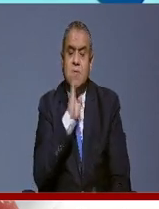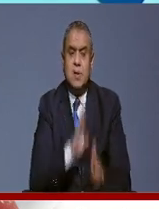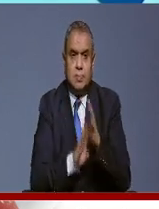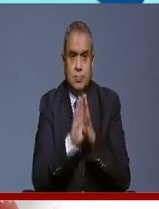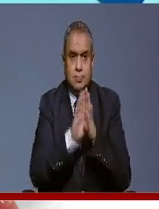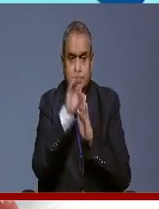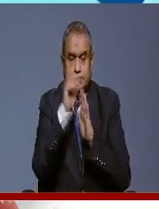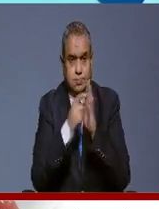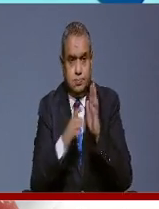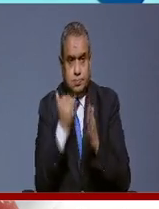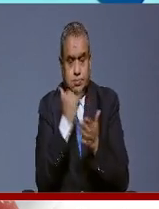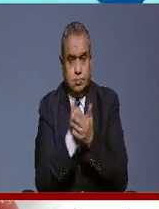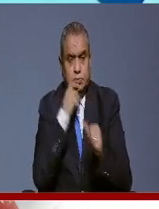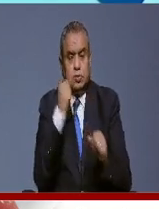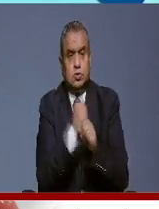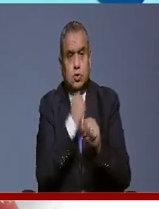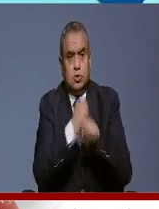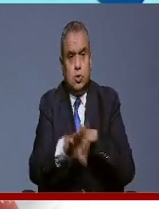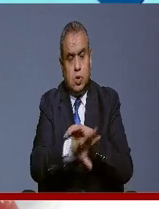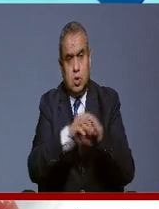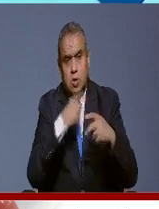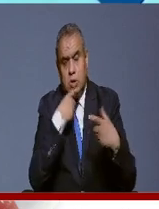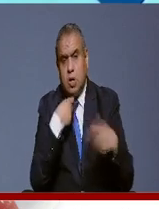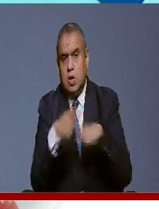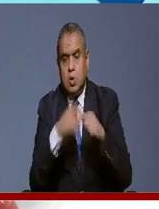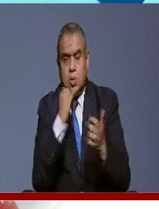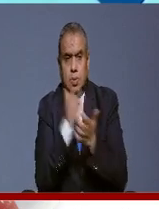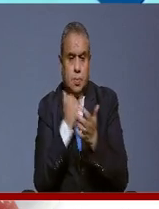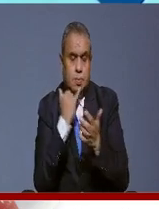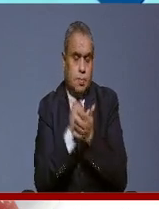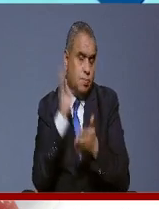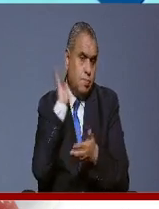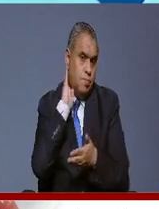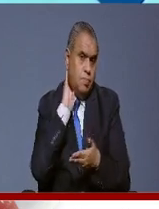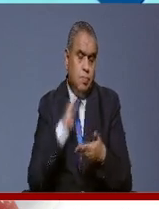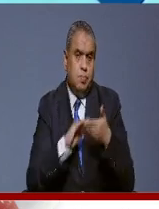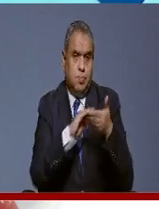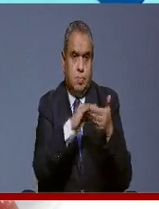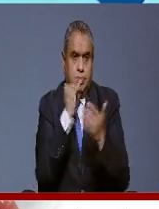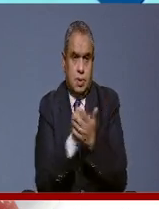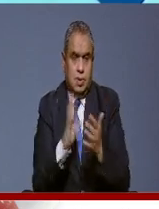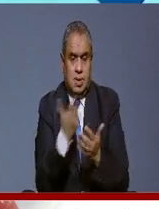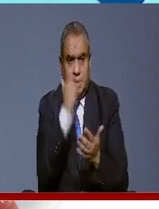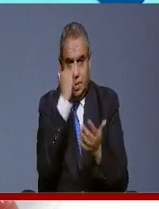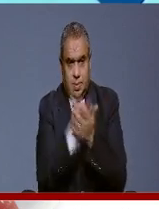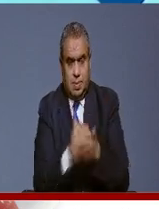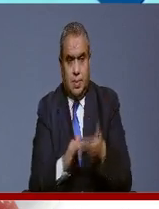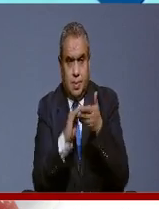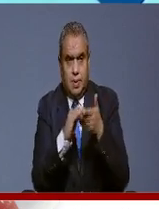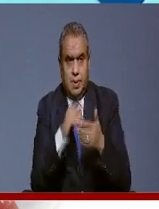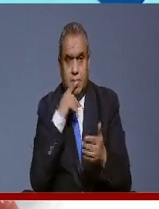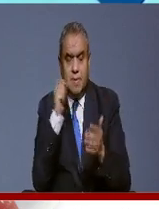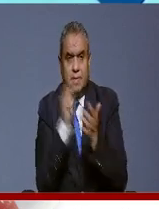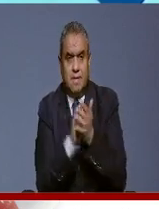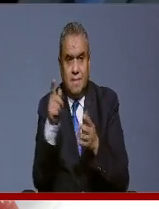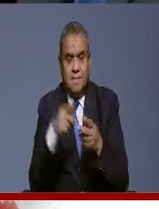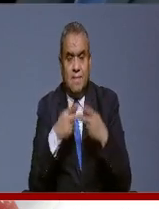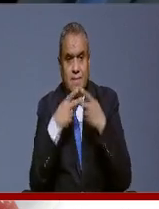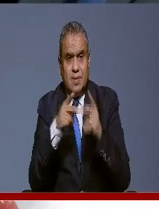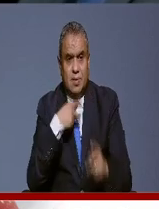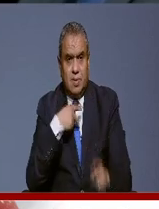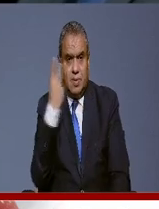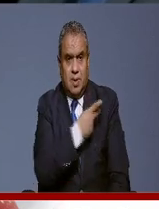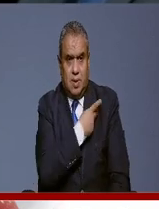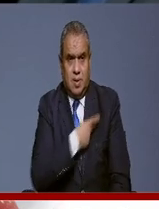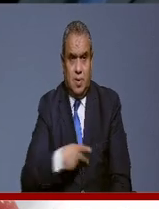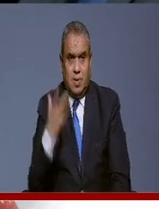مستوياتها، وكل يعني التكاليف بعد كده تبقى علينا. فلو حركة تتقرب من الحكومة توافق